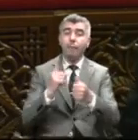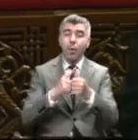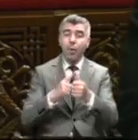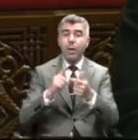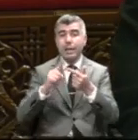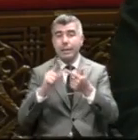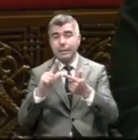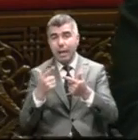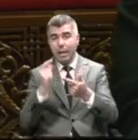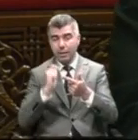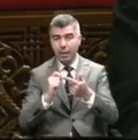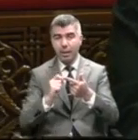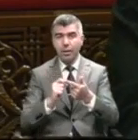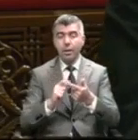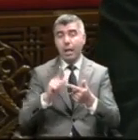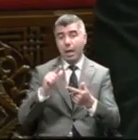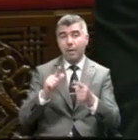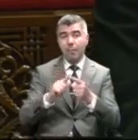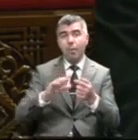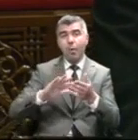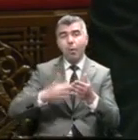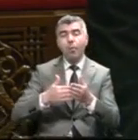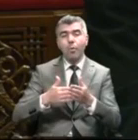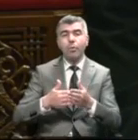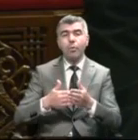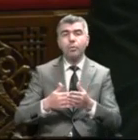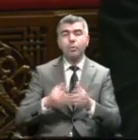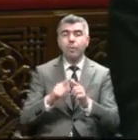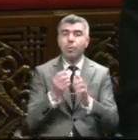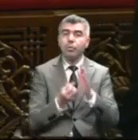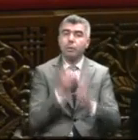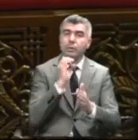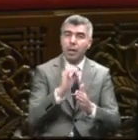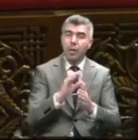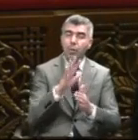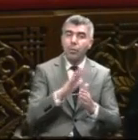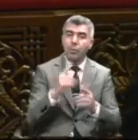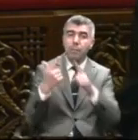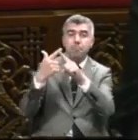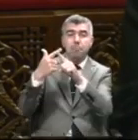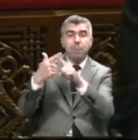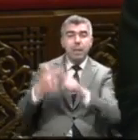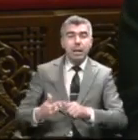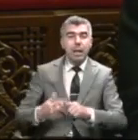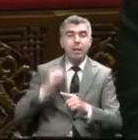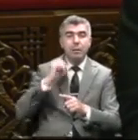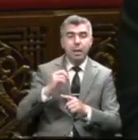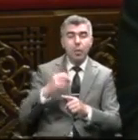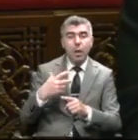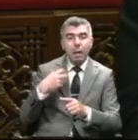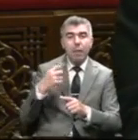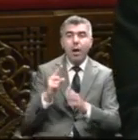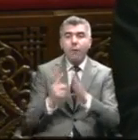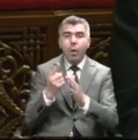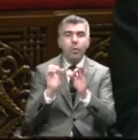الثانيه يشكل مجالا لضخ نسبه جد كبيره من راس المال والذي لا يعود بالربح في